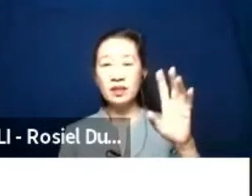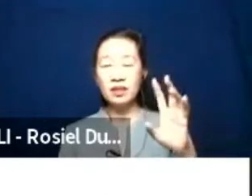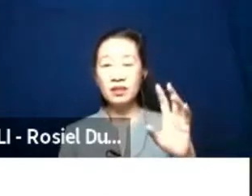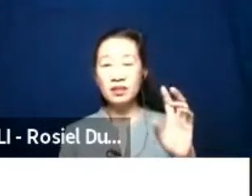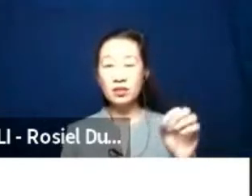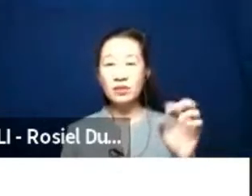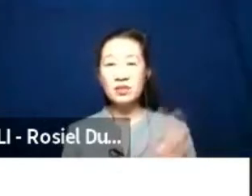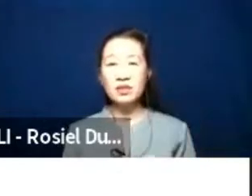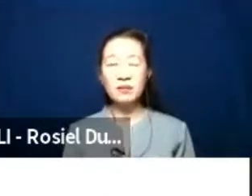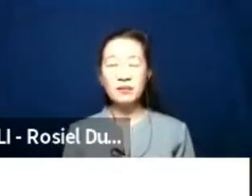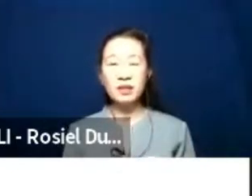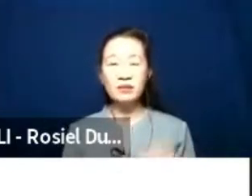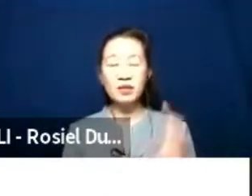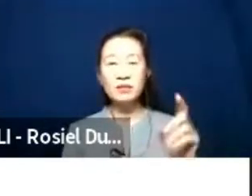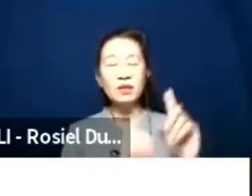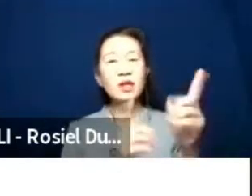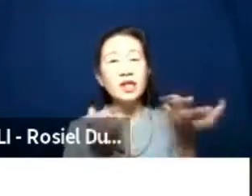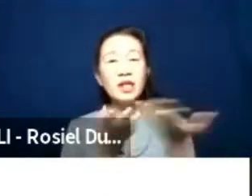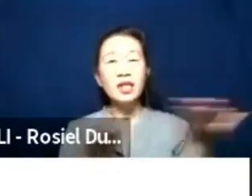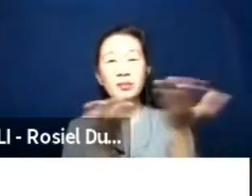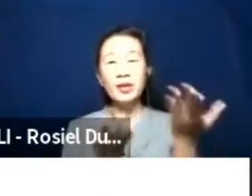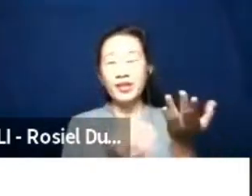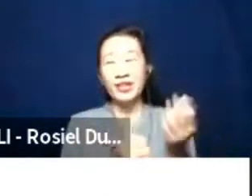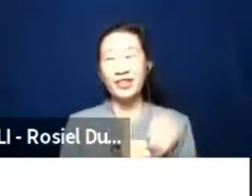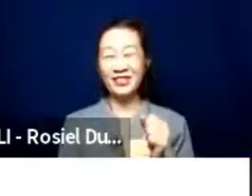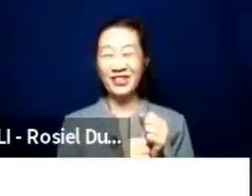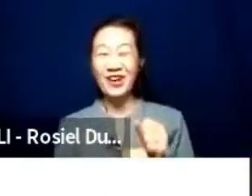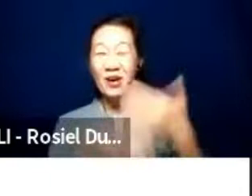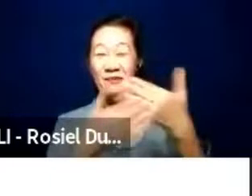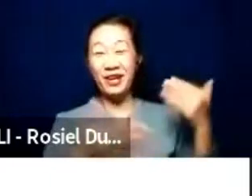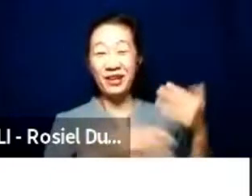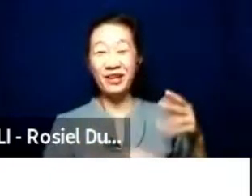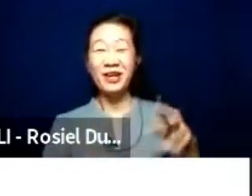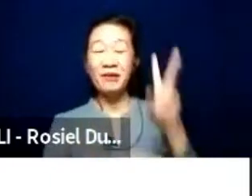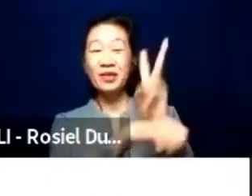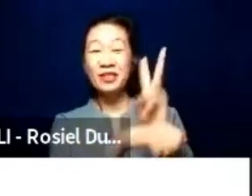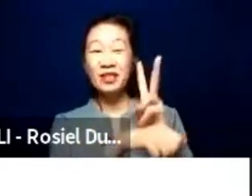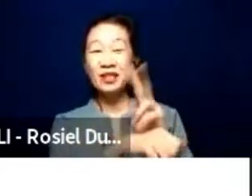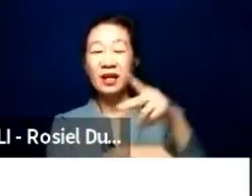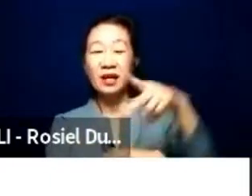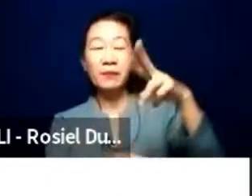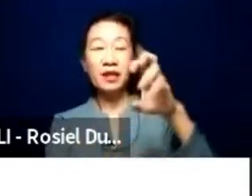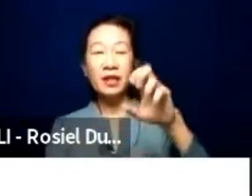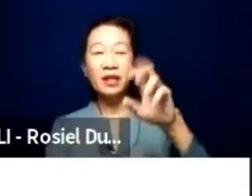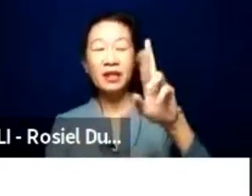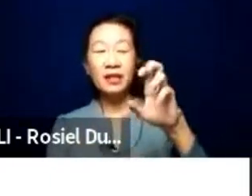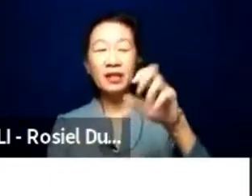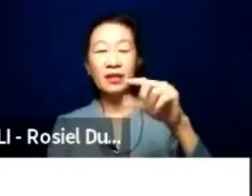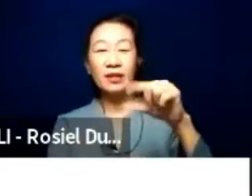po, pagka sinabi nating pre-vocational skills, prerequisite skills, no? Ito yung